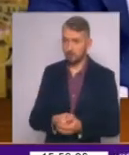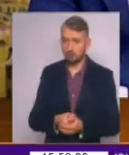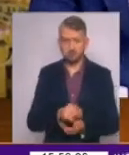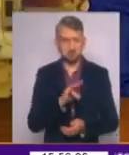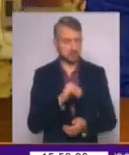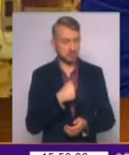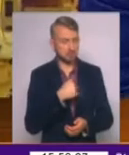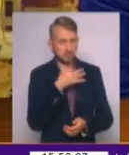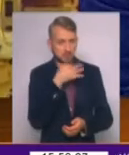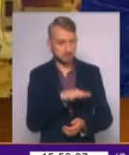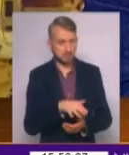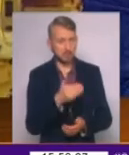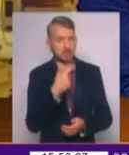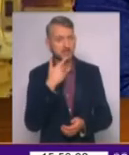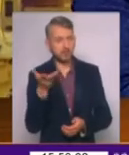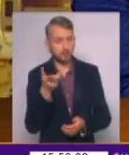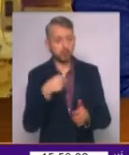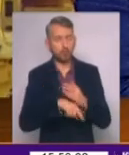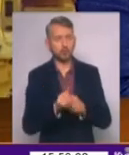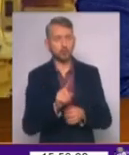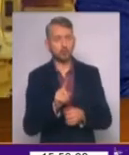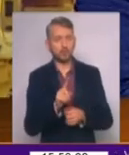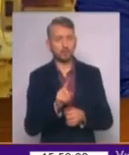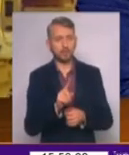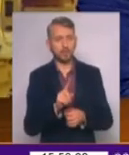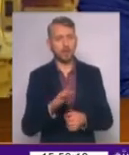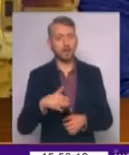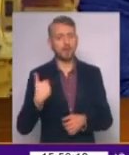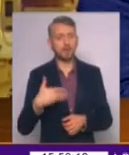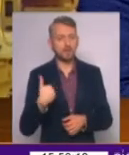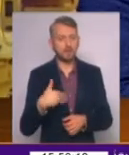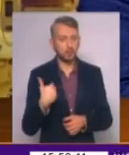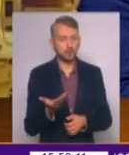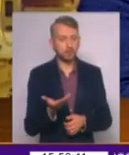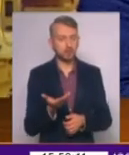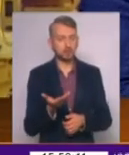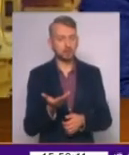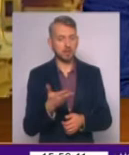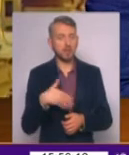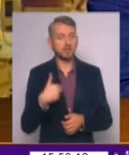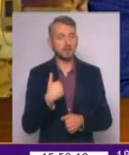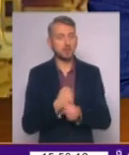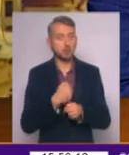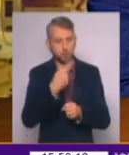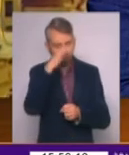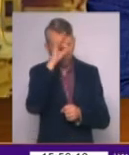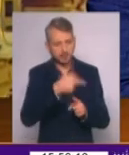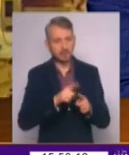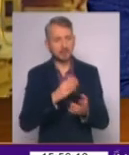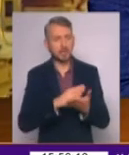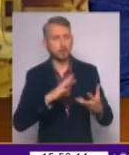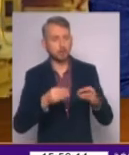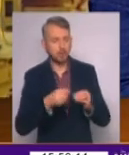не задоволені їх звітом, тому що ефективності, ну, ефективність роботи поліції – це є результат.